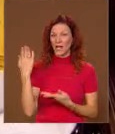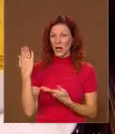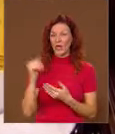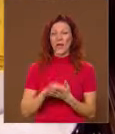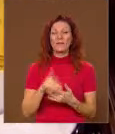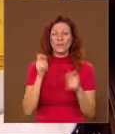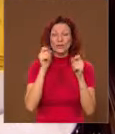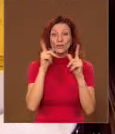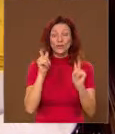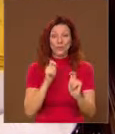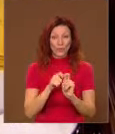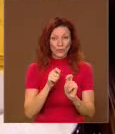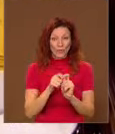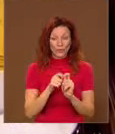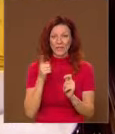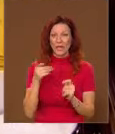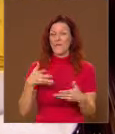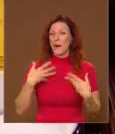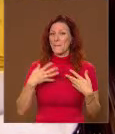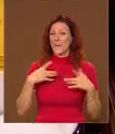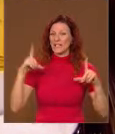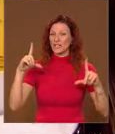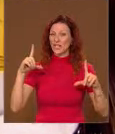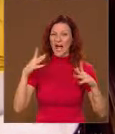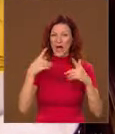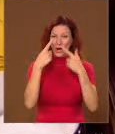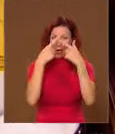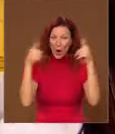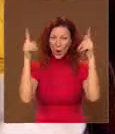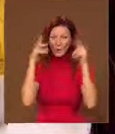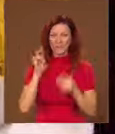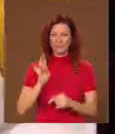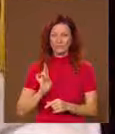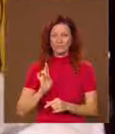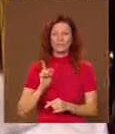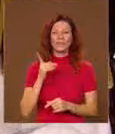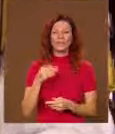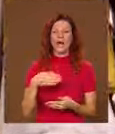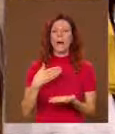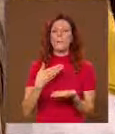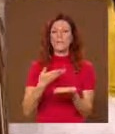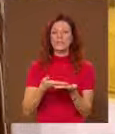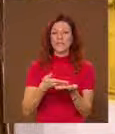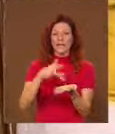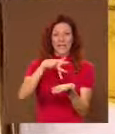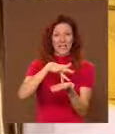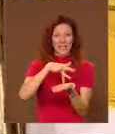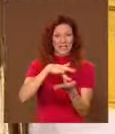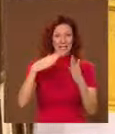чудотворец. Виждаме празничната икона, която е поставена в центъра на